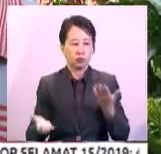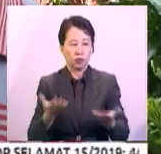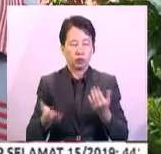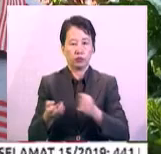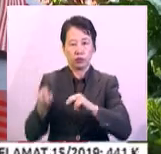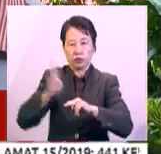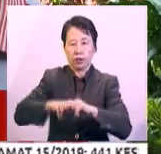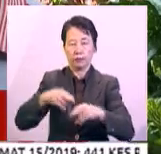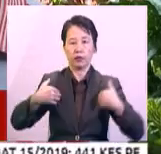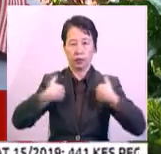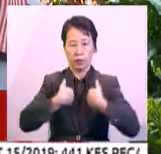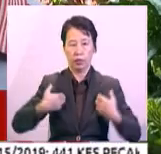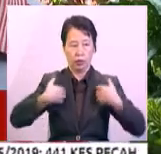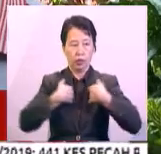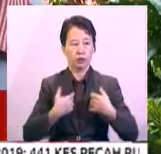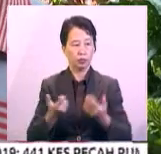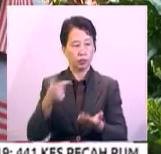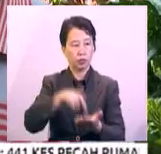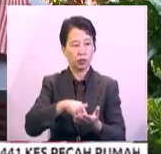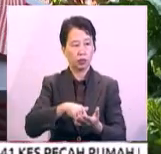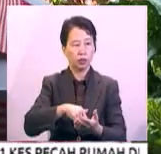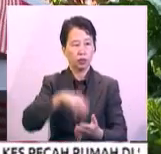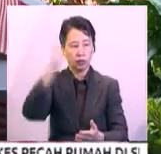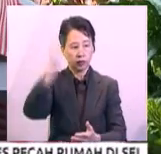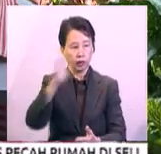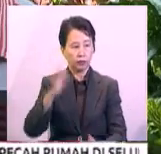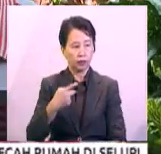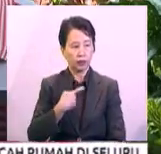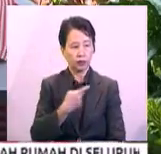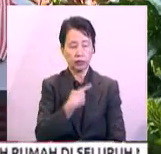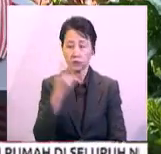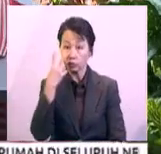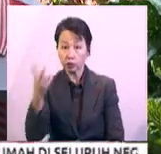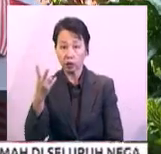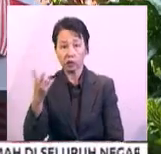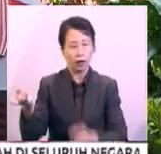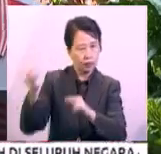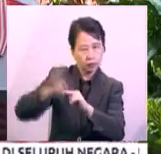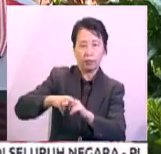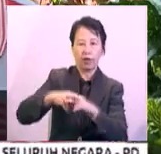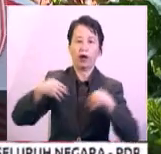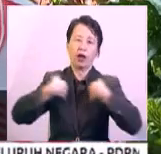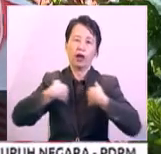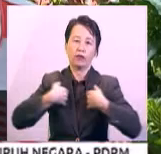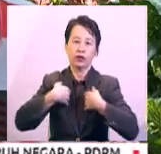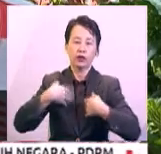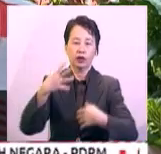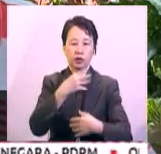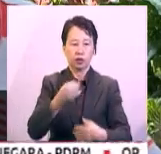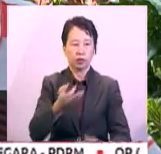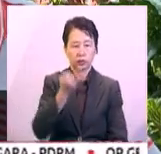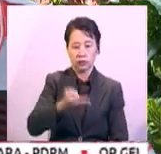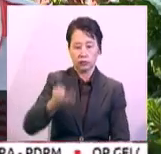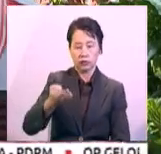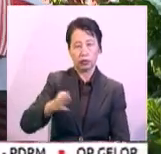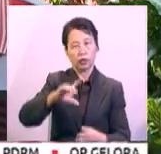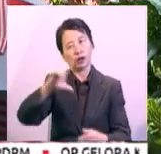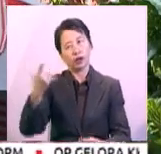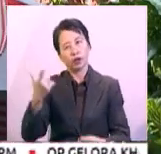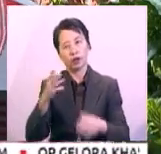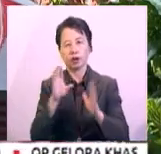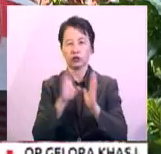sini yang tak pernah yang kita tengok, dan juga kemudahan yang lain macam